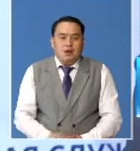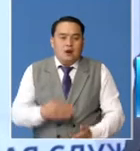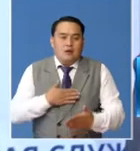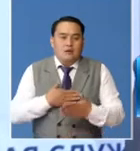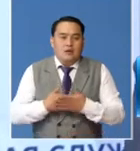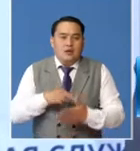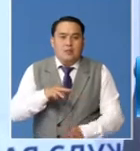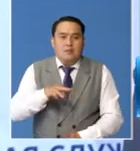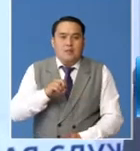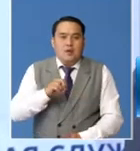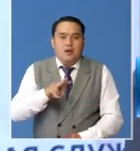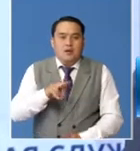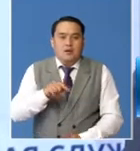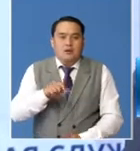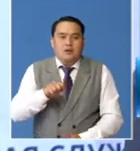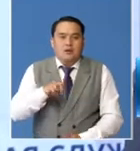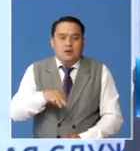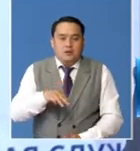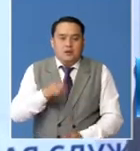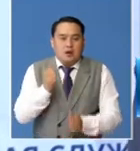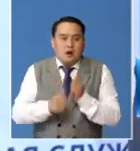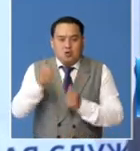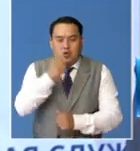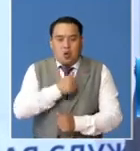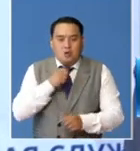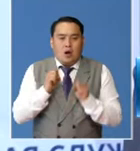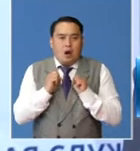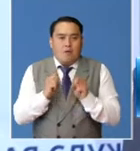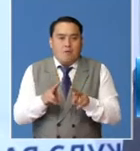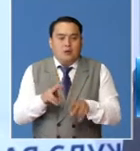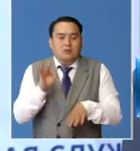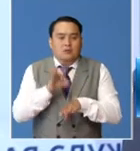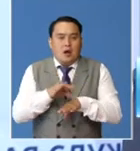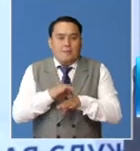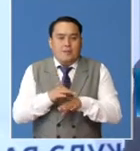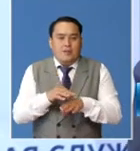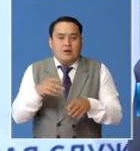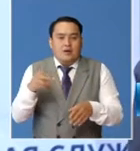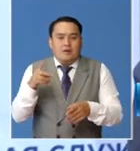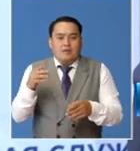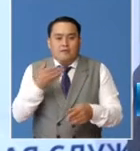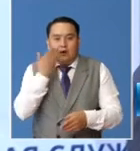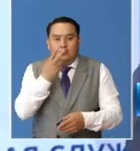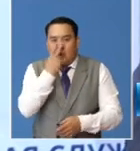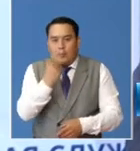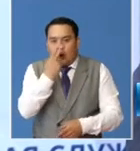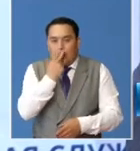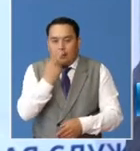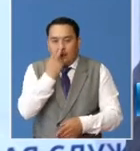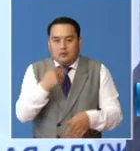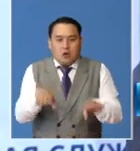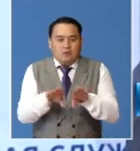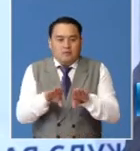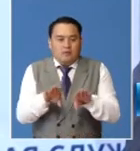Активность менингита в эпидемиологический сезон бывает каждый год. Опасна инфекция тем, что передается воздушно-капельным путем. А первые